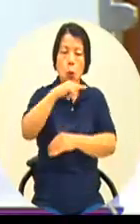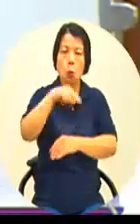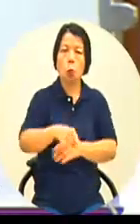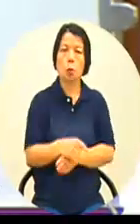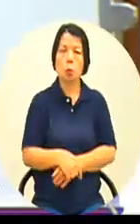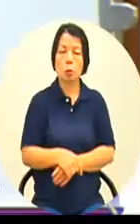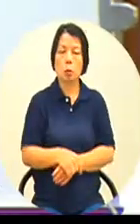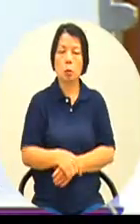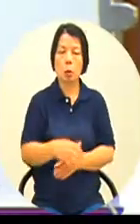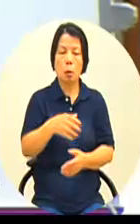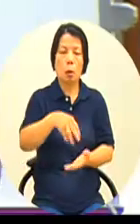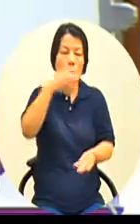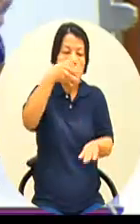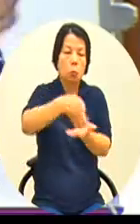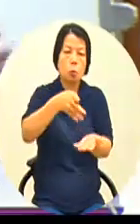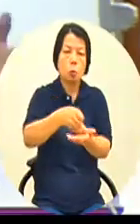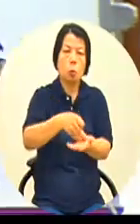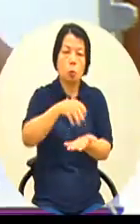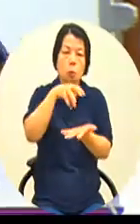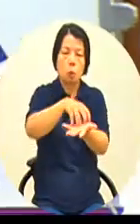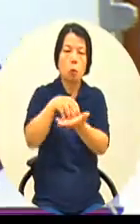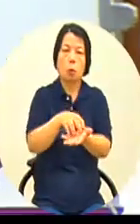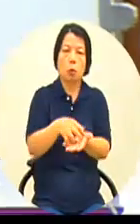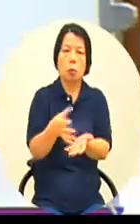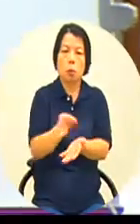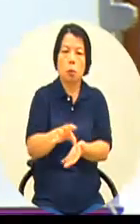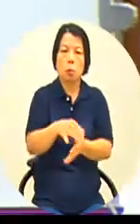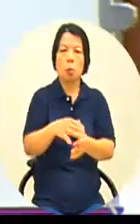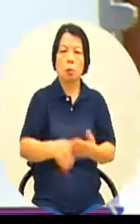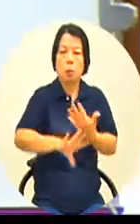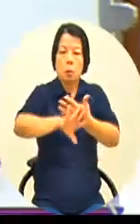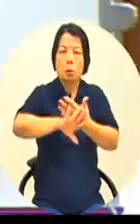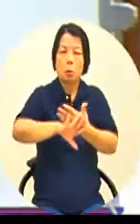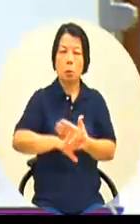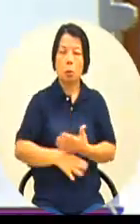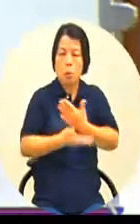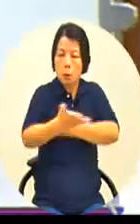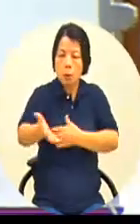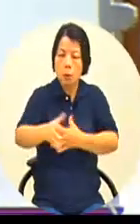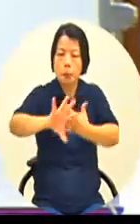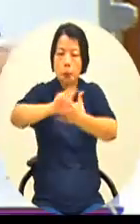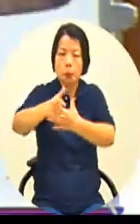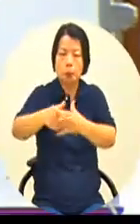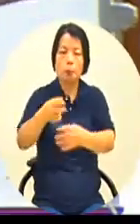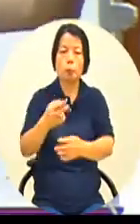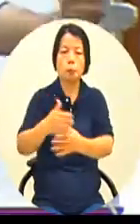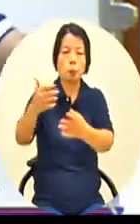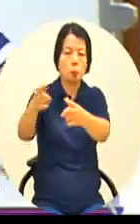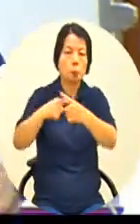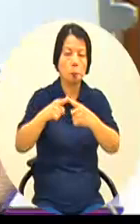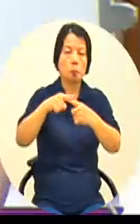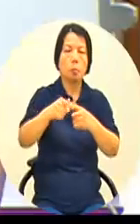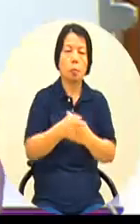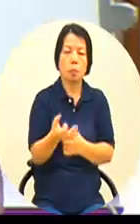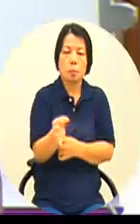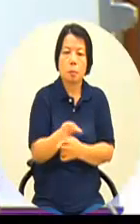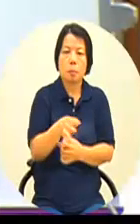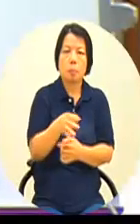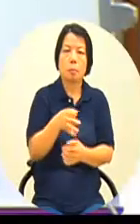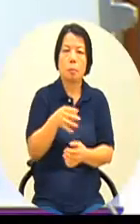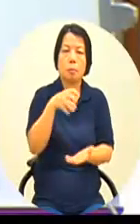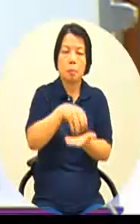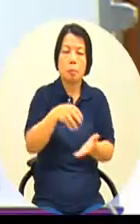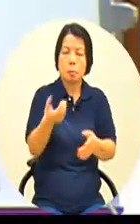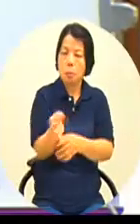处，尽量你尽量爱用外国去方便啊。人家泰国现在都免签呢，